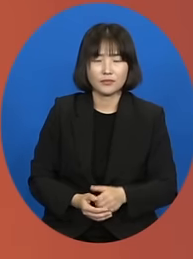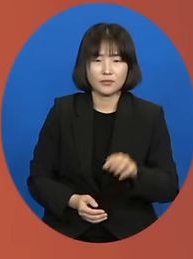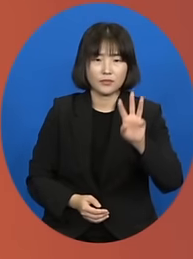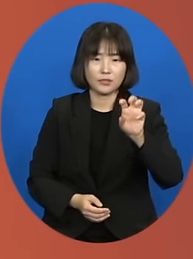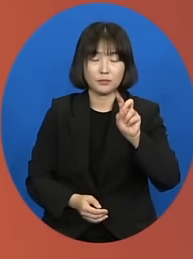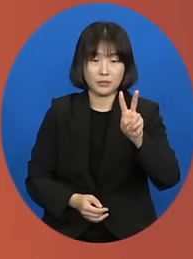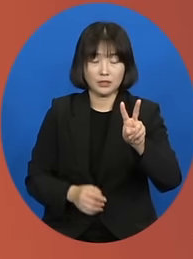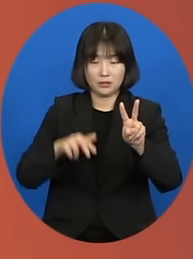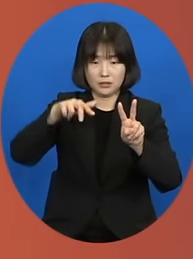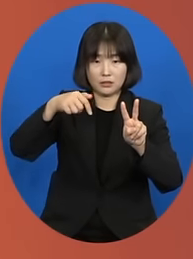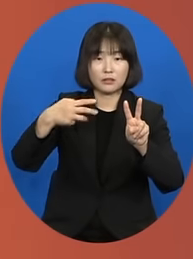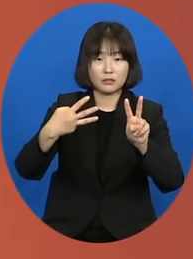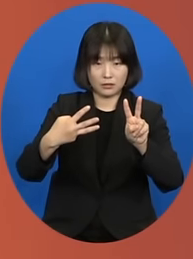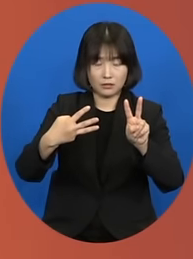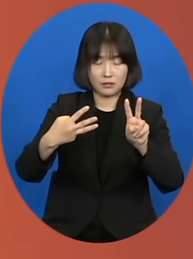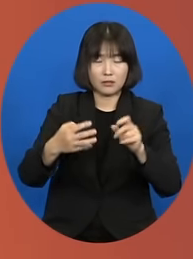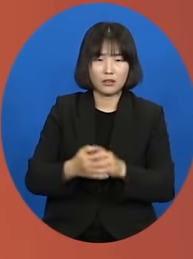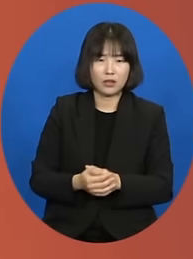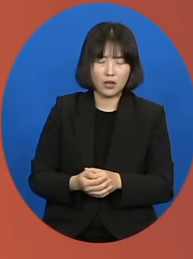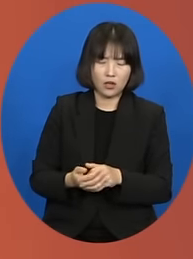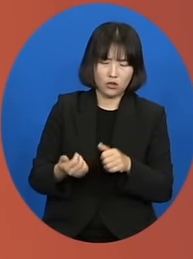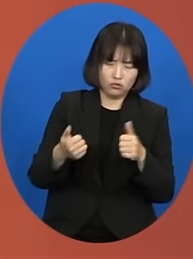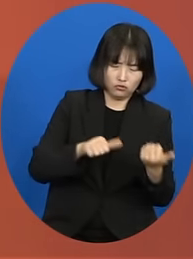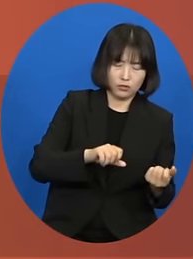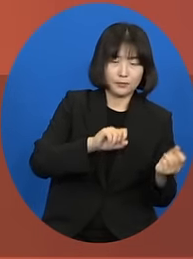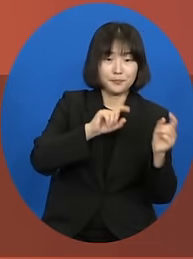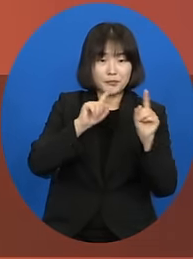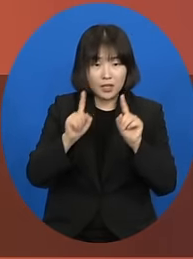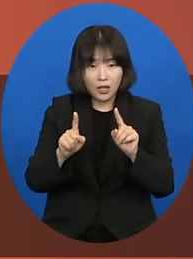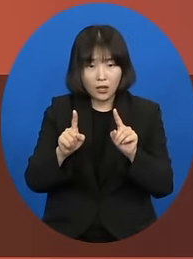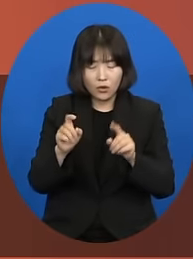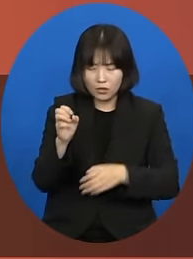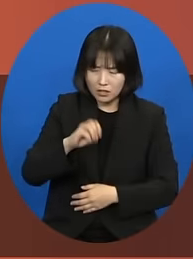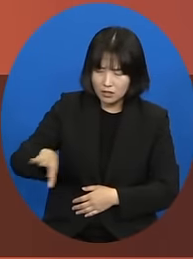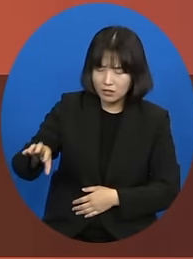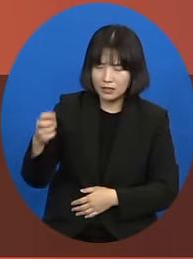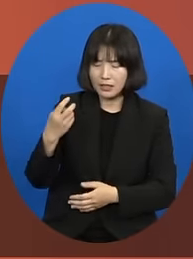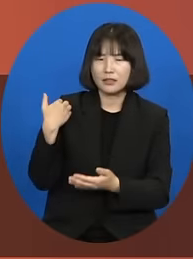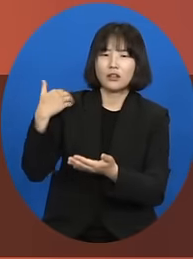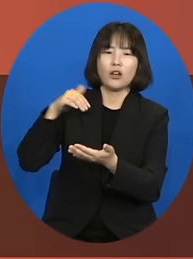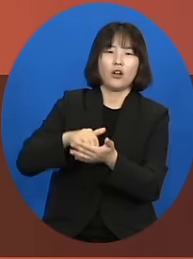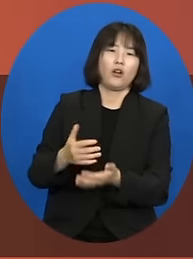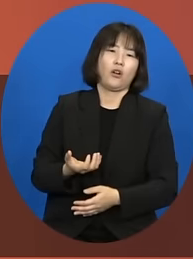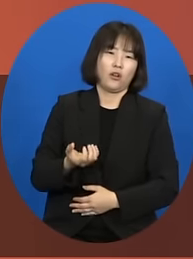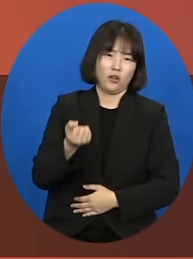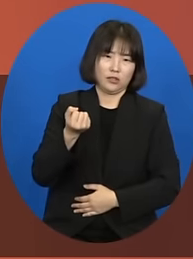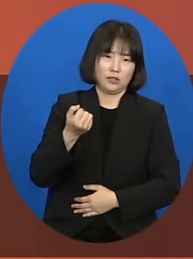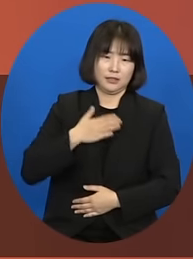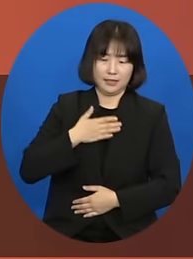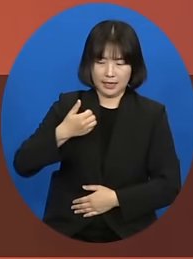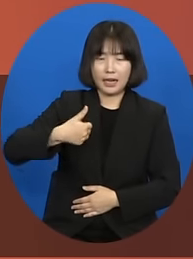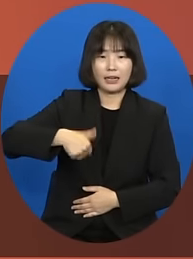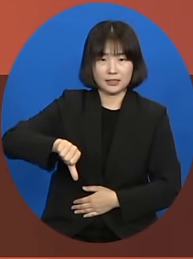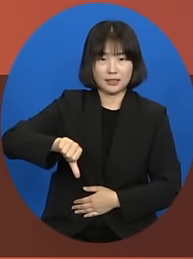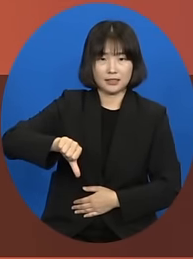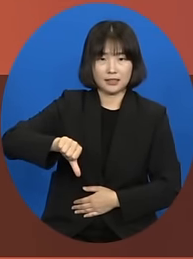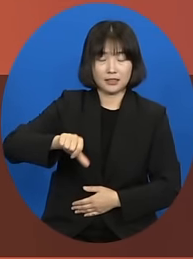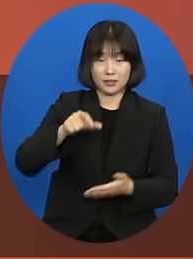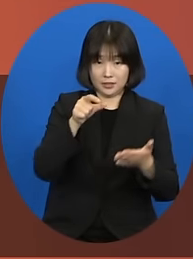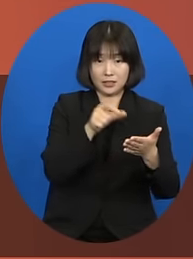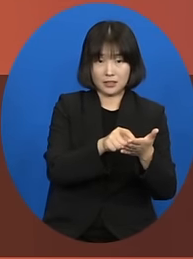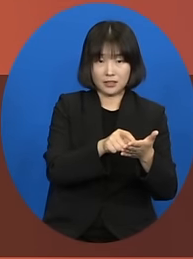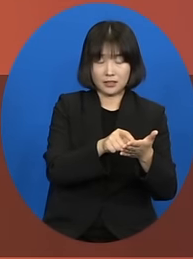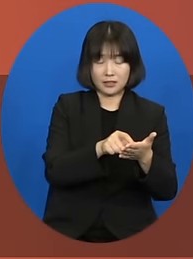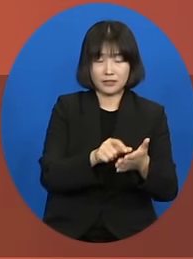기록하고 있습니다. 죽었다가 살아났고 잃었다가 얻은 내 아들이라고 표현하고 있습니다. 그런데